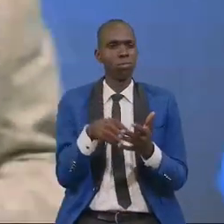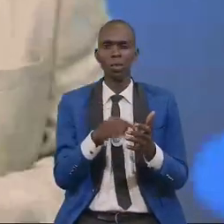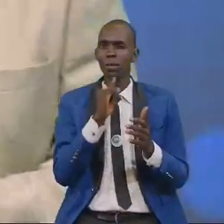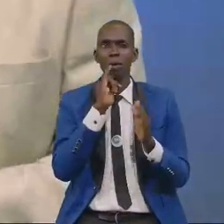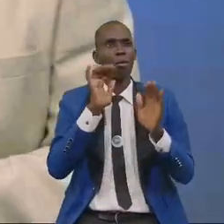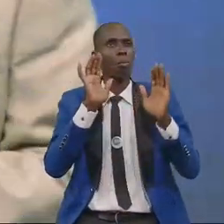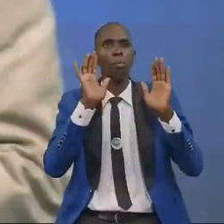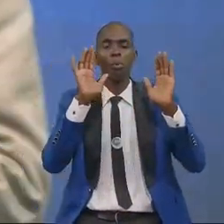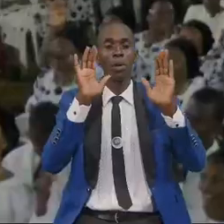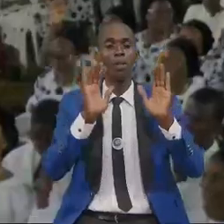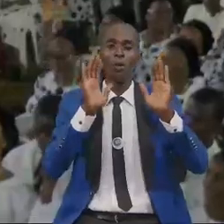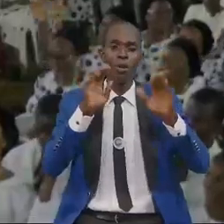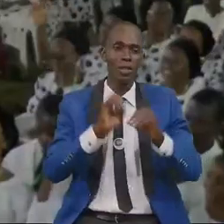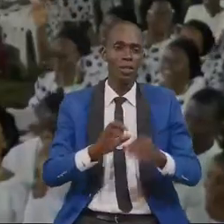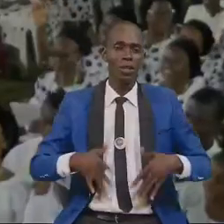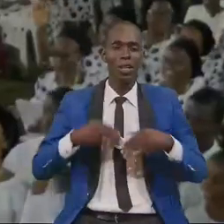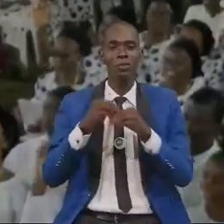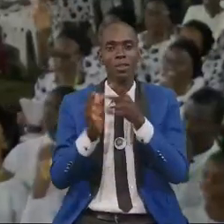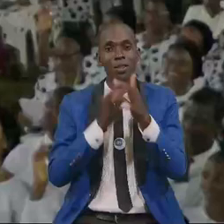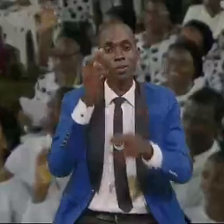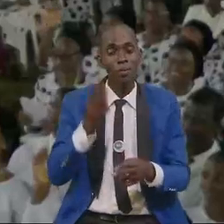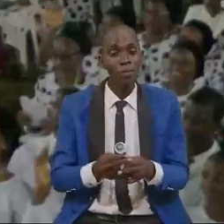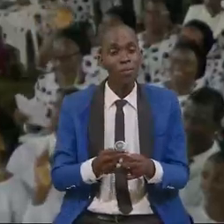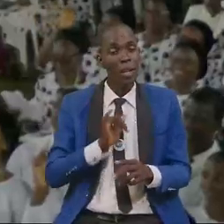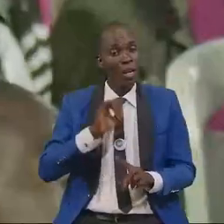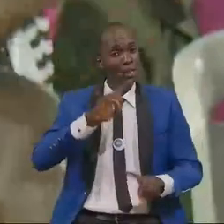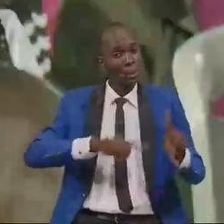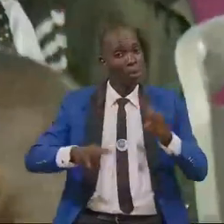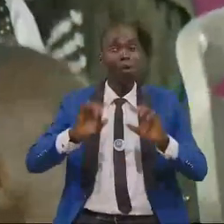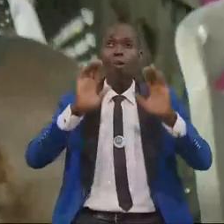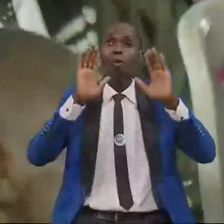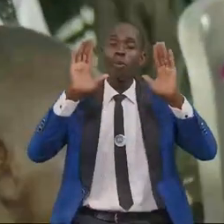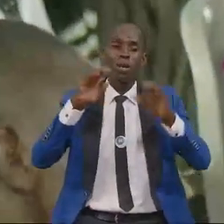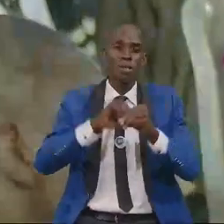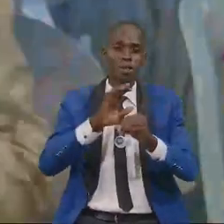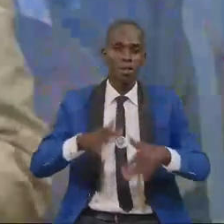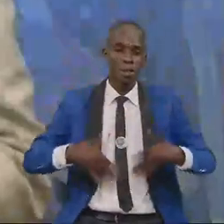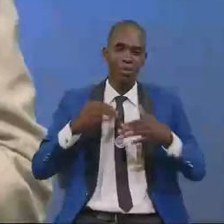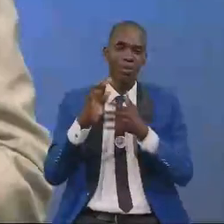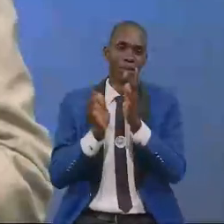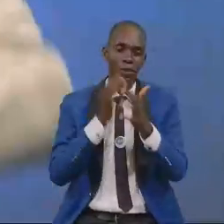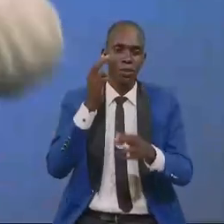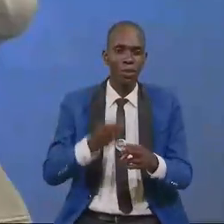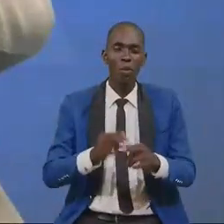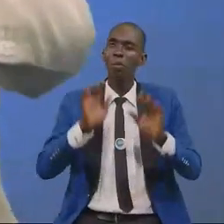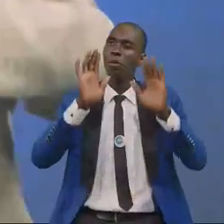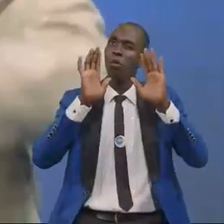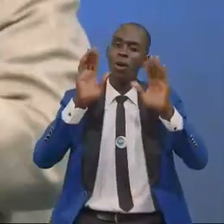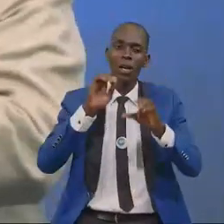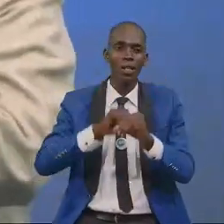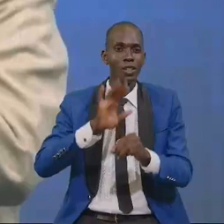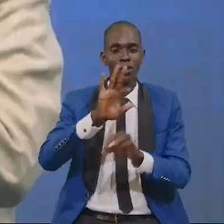merveille dans ta vie je dis merveille dans ta vie merveille dans ta famille